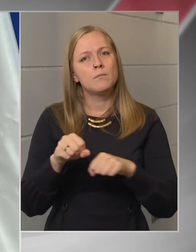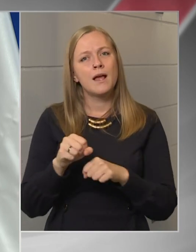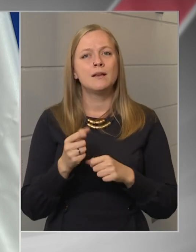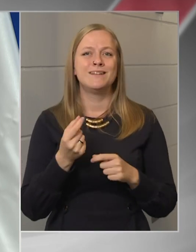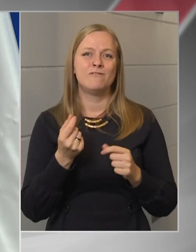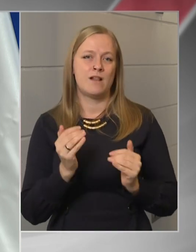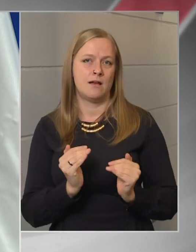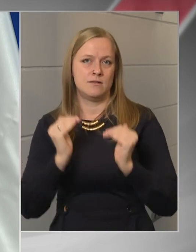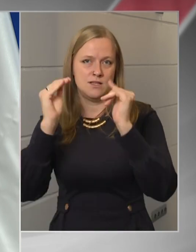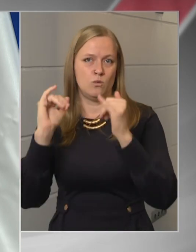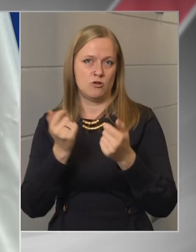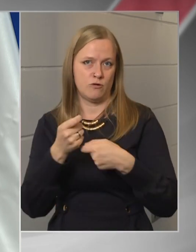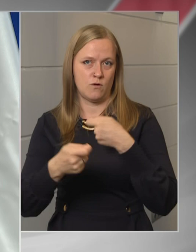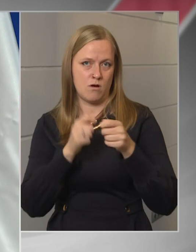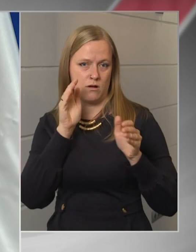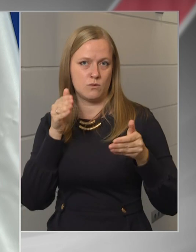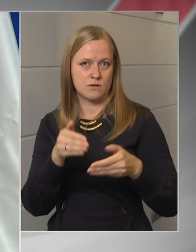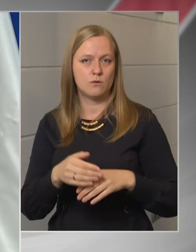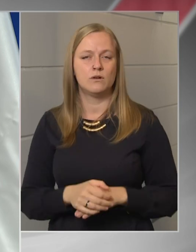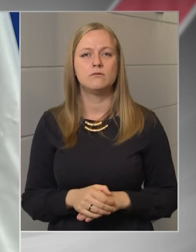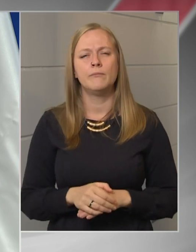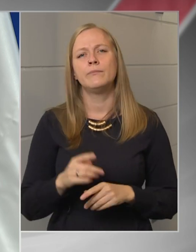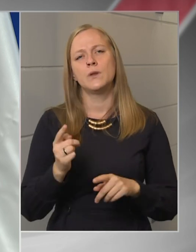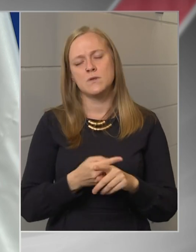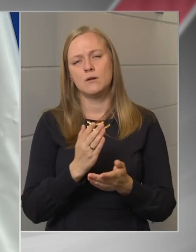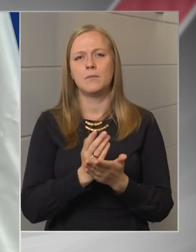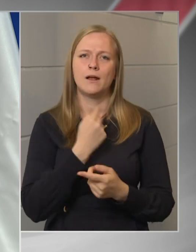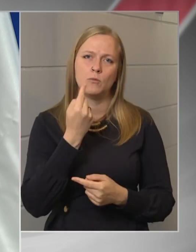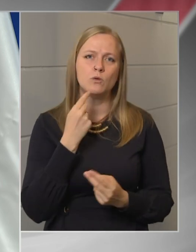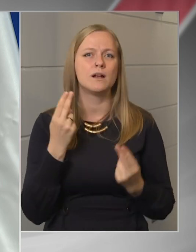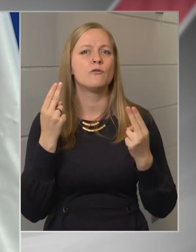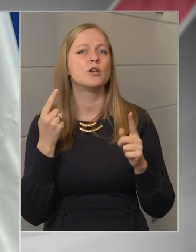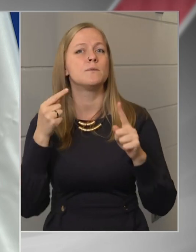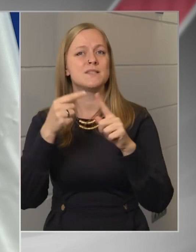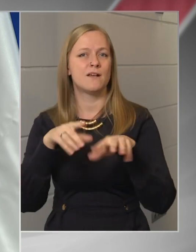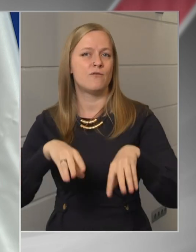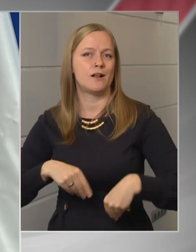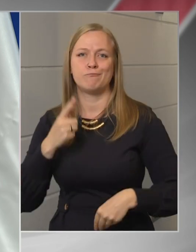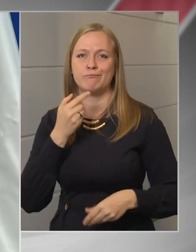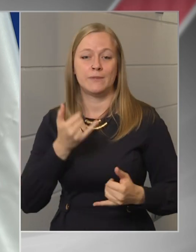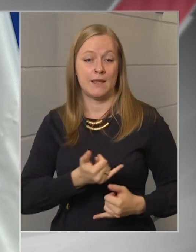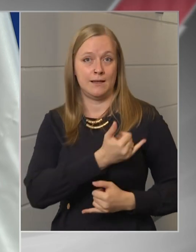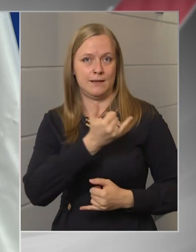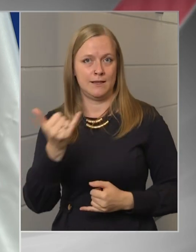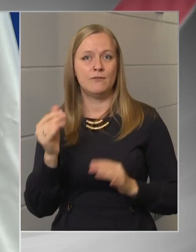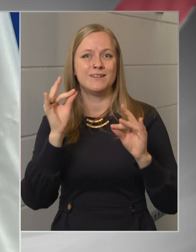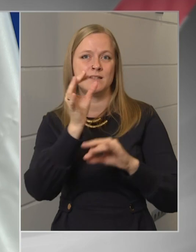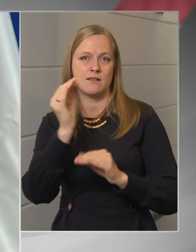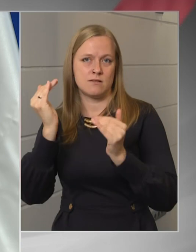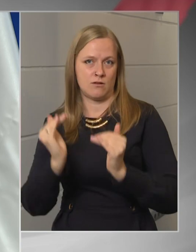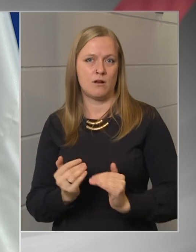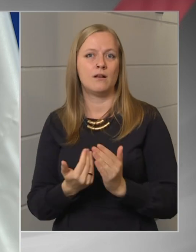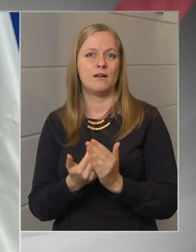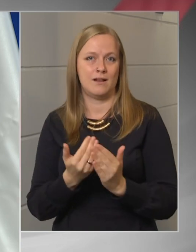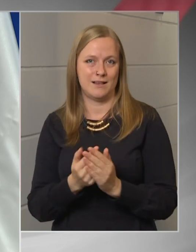foglalkozott. Többször elmondtuk, hogy a legfontosabb cél és vállalás, hogy az idei évben egy szám együrel csökkentsük az